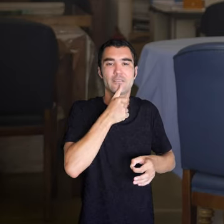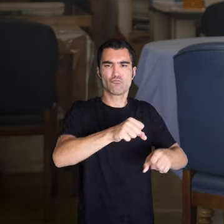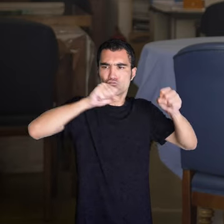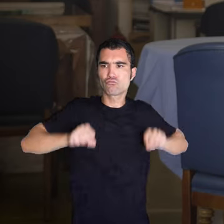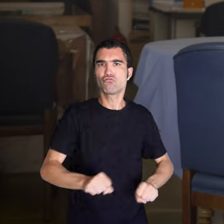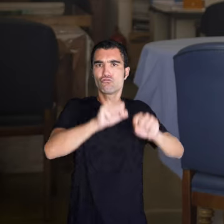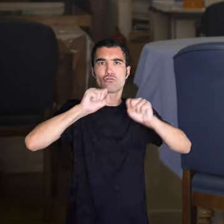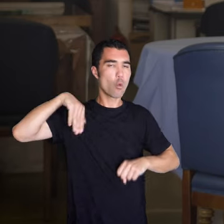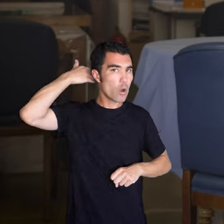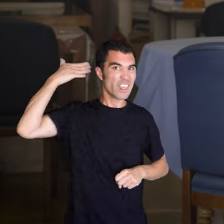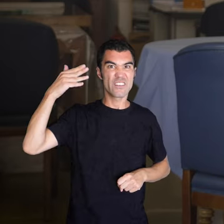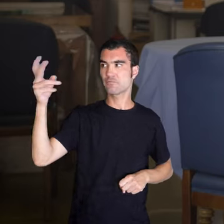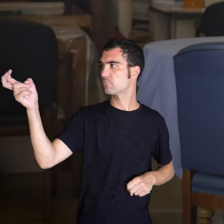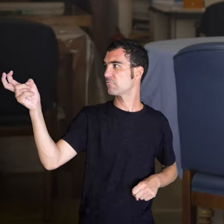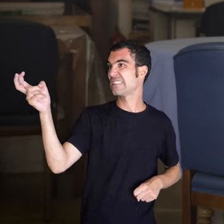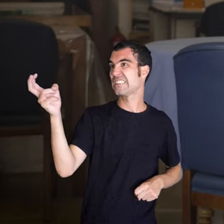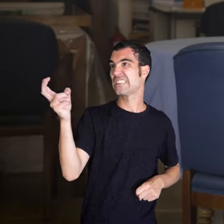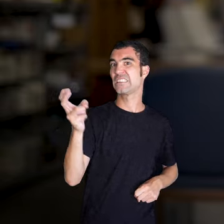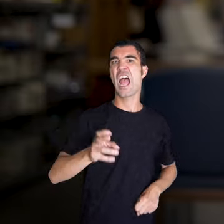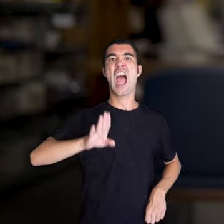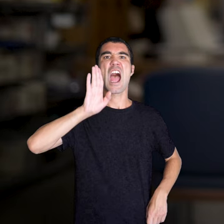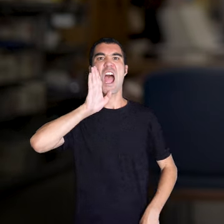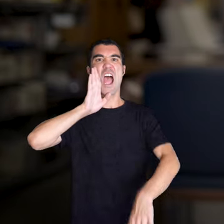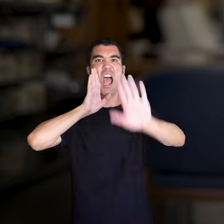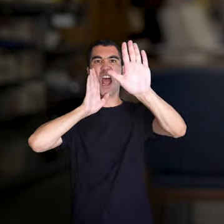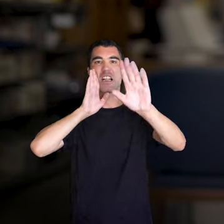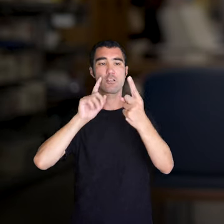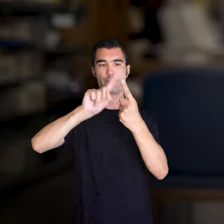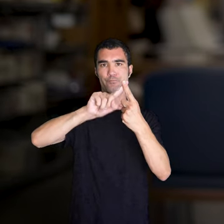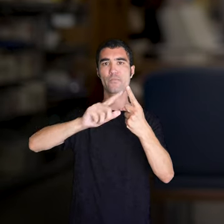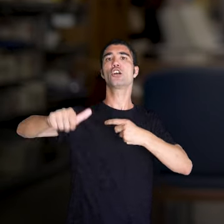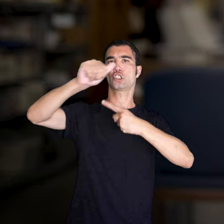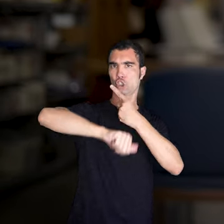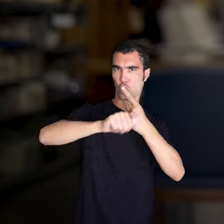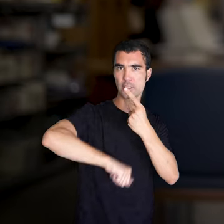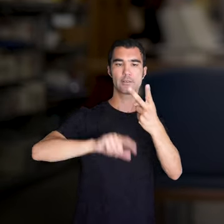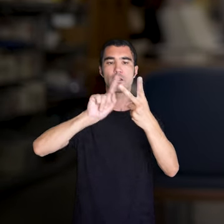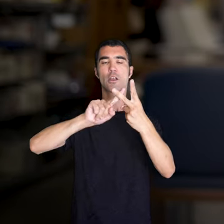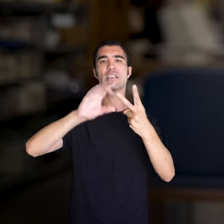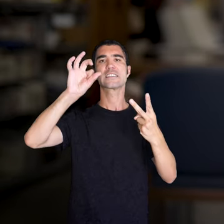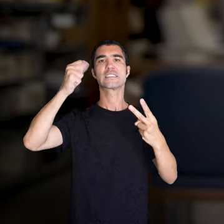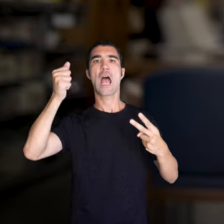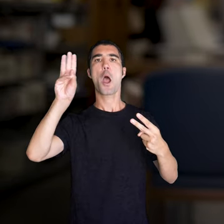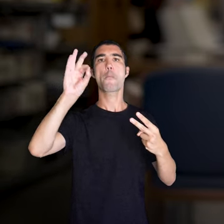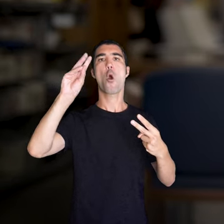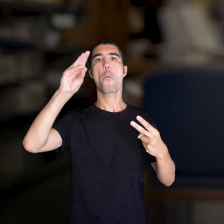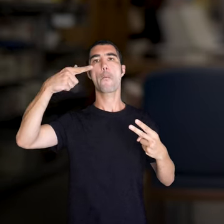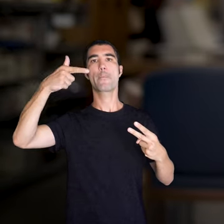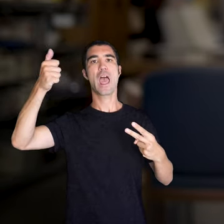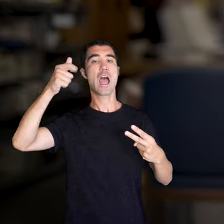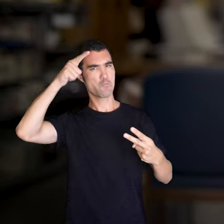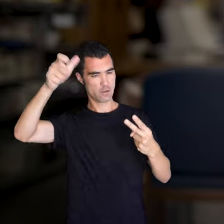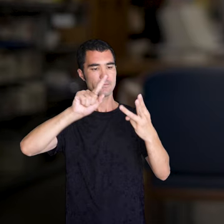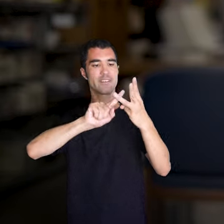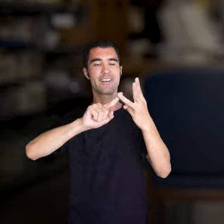ram, la Guàrdia Civil, en Bordons Alto, n'hi havia un de Solla, un Pobler i un valencià. I